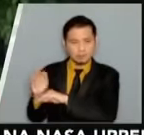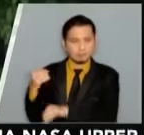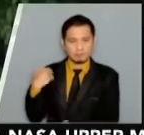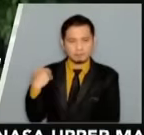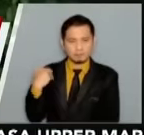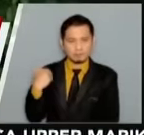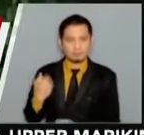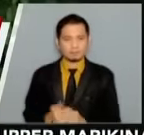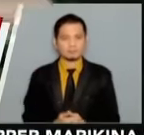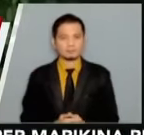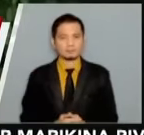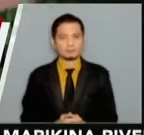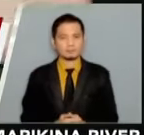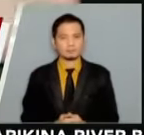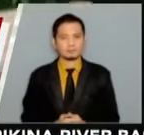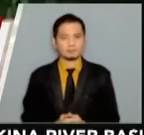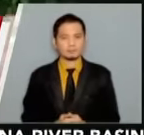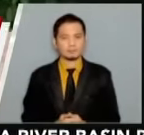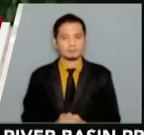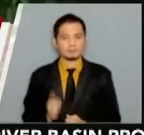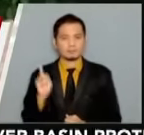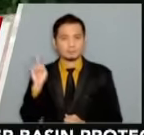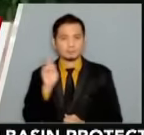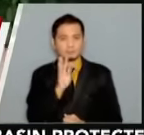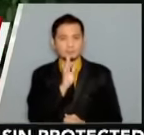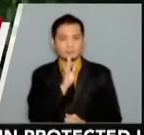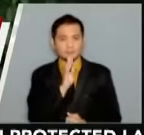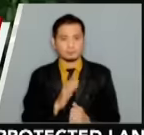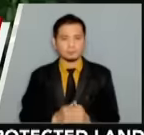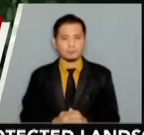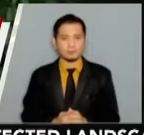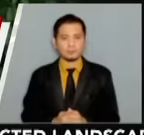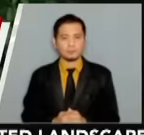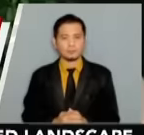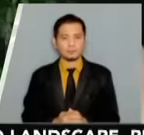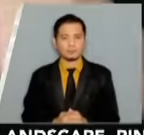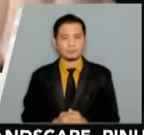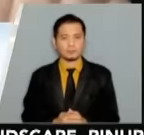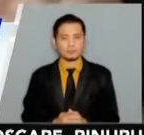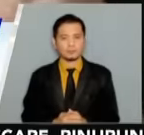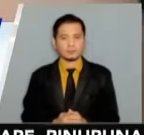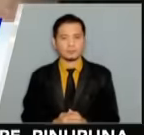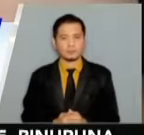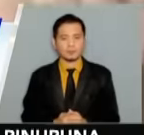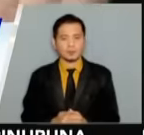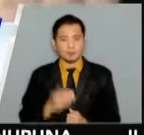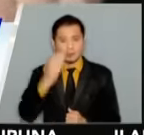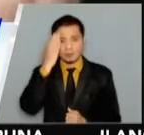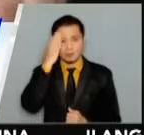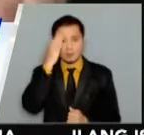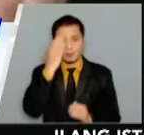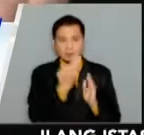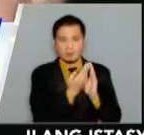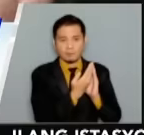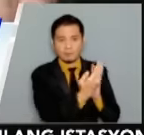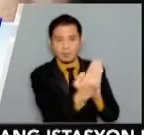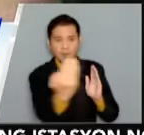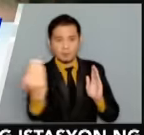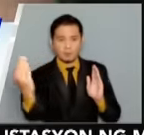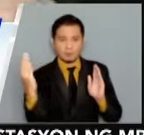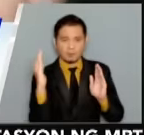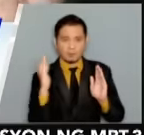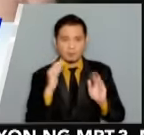1 foot pa lang tall yung concrete niya na na fence, no? 1 foot pa lang concrete